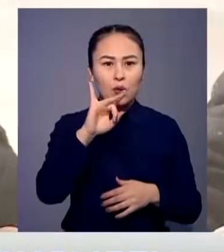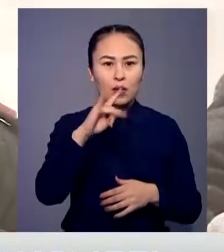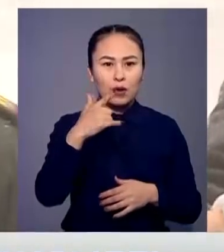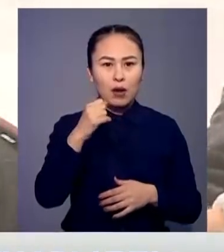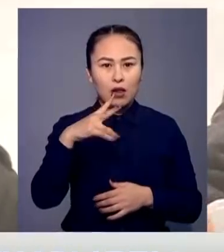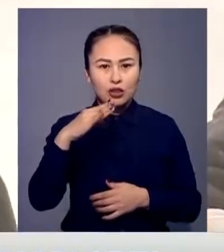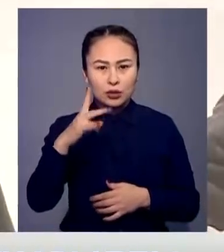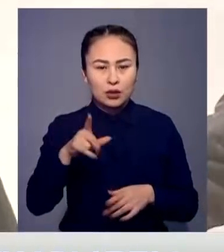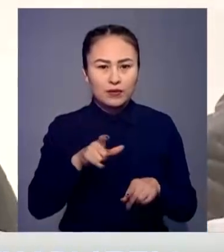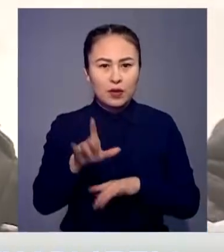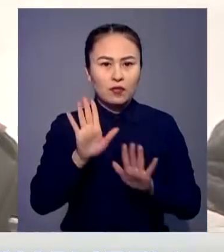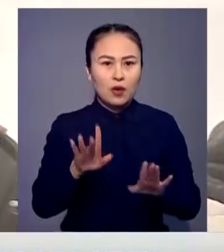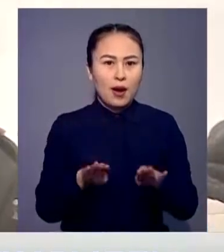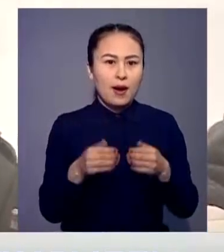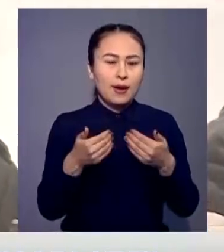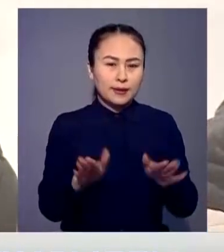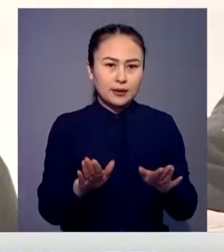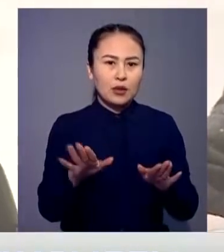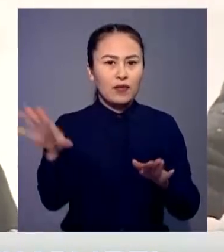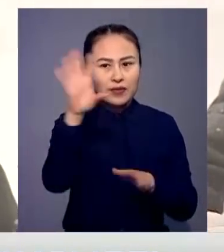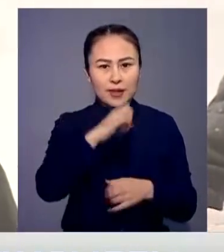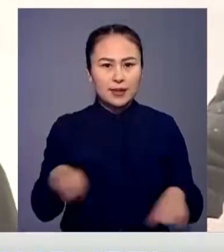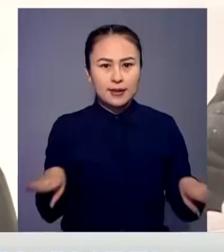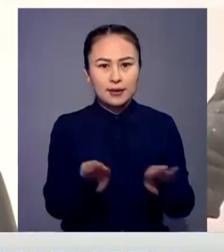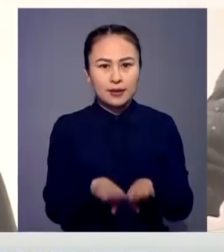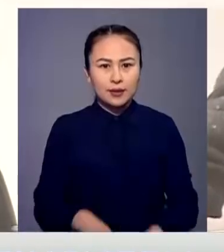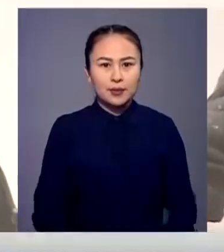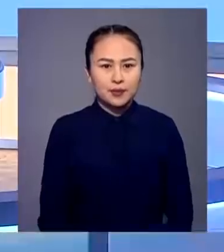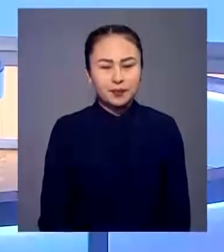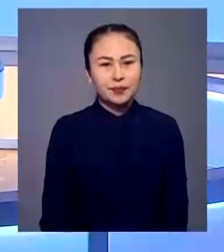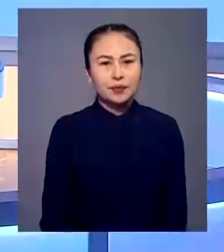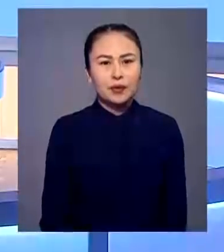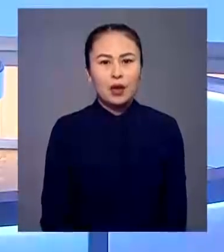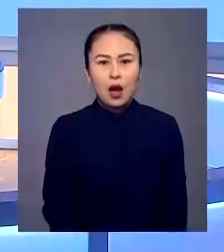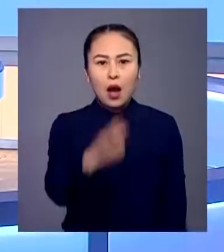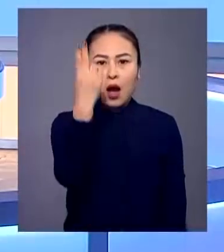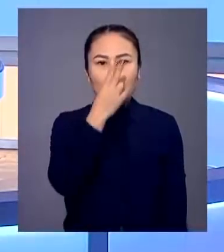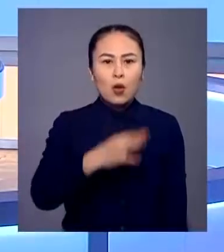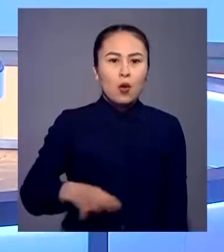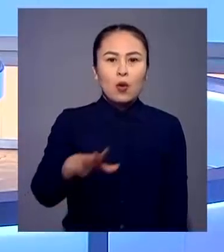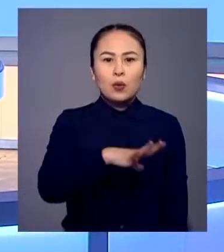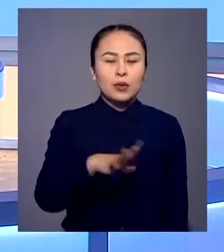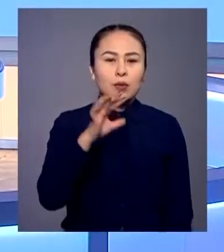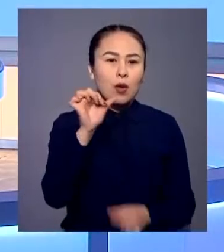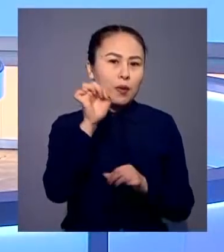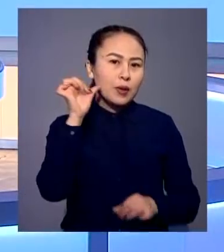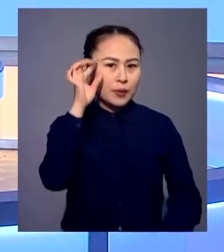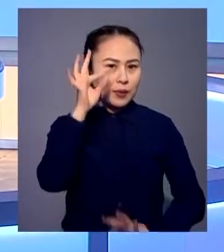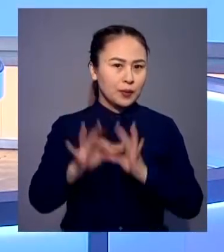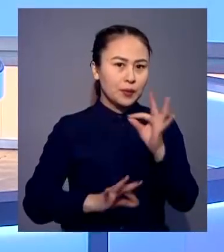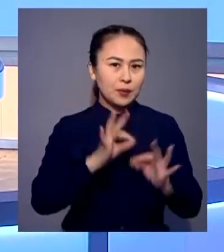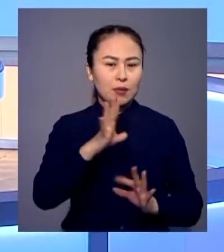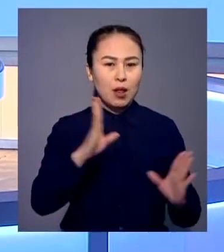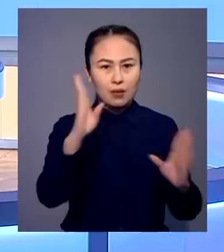қорғалжын тас жолы ғана ашық тұр, қалған барлық тас жолдардың бәрі жабық. Ақмола облысында өткен тәулікте